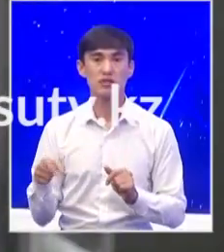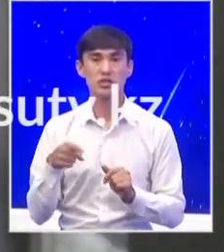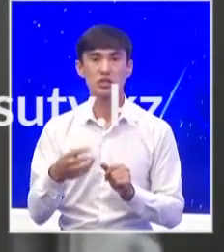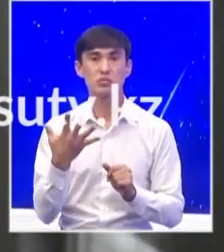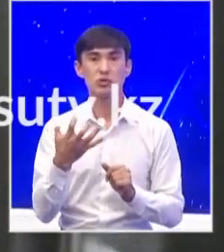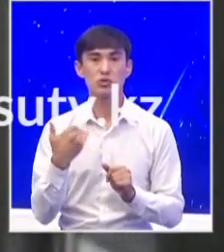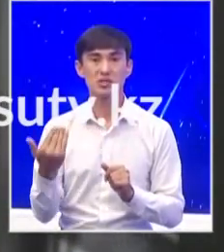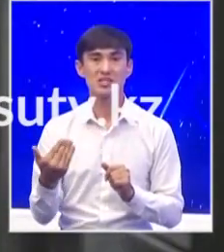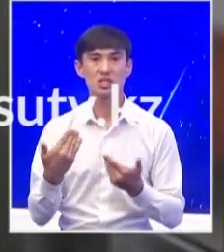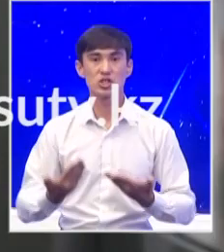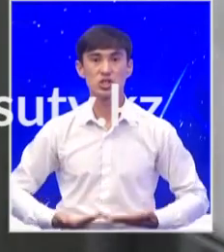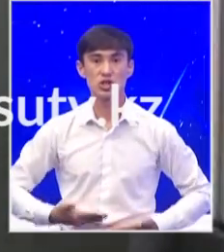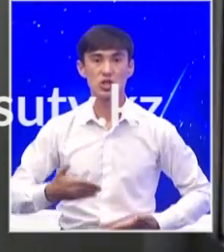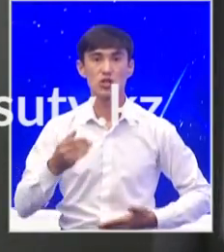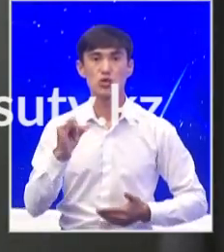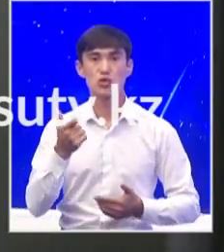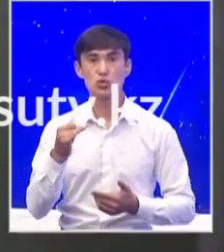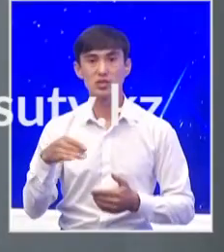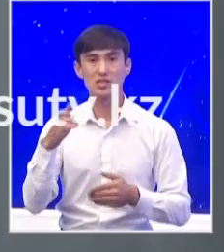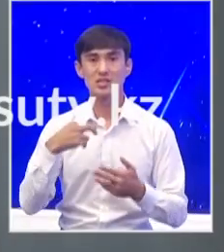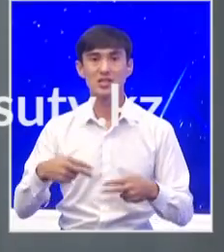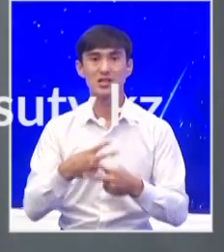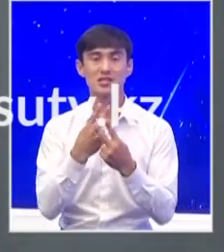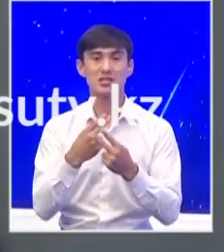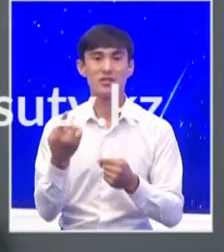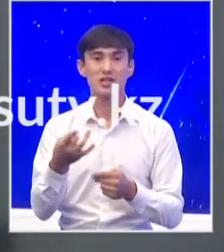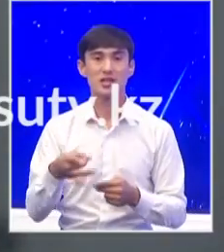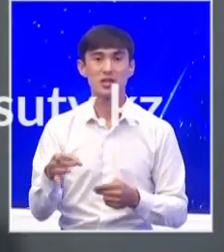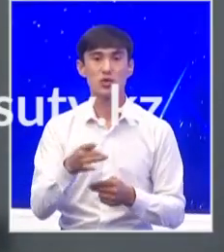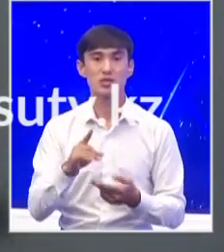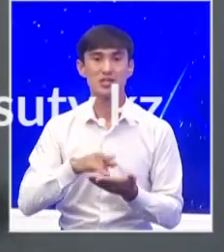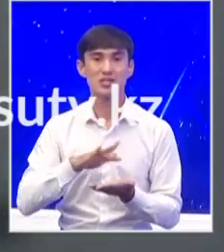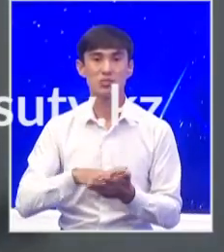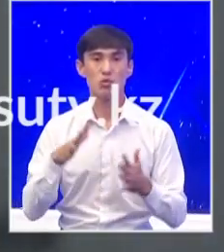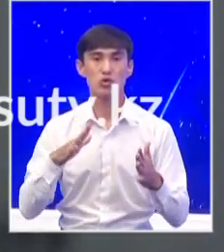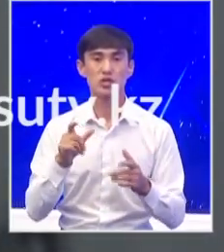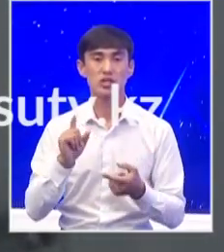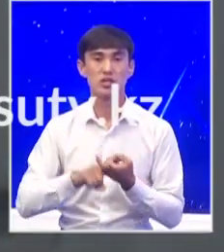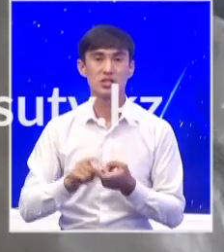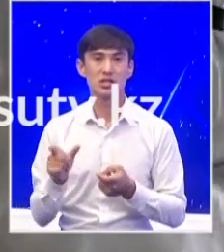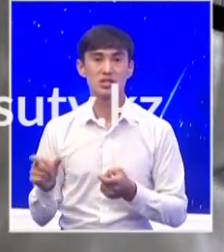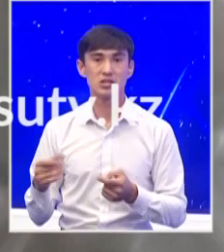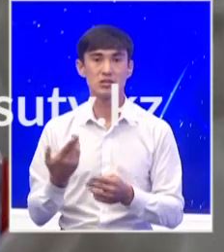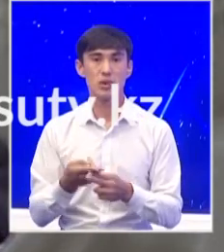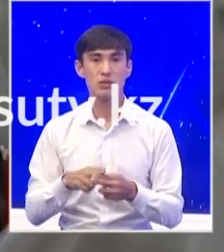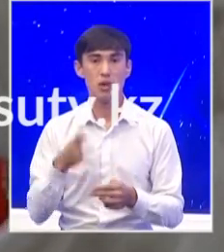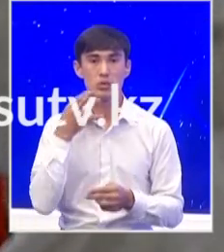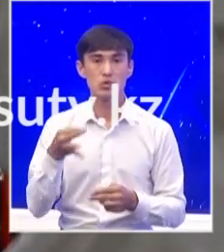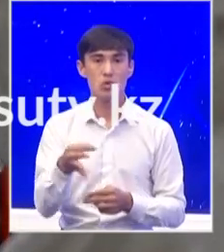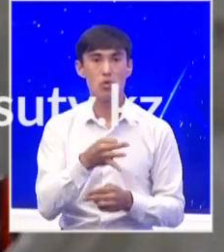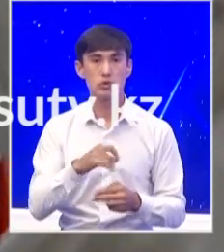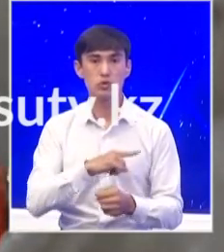1500 из них – жители южной столицы. В этих регионах зарегистрирована большая часть зараженных. Поэтому в Алматинской области